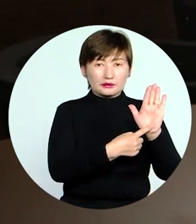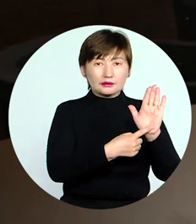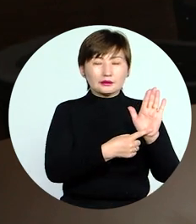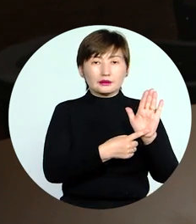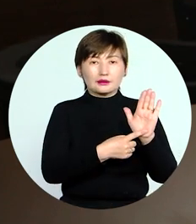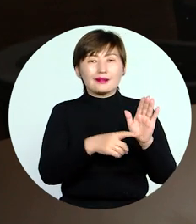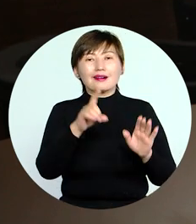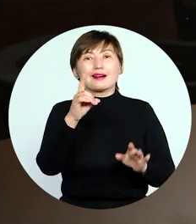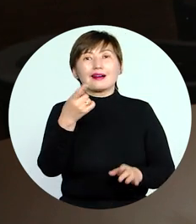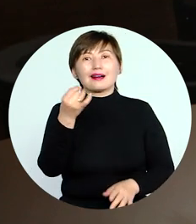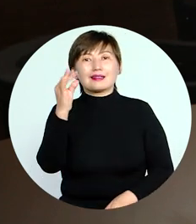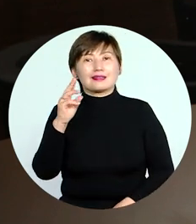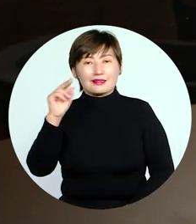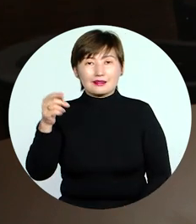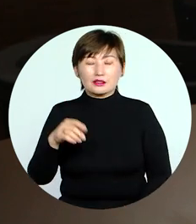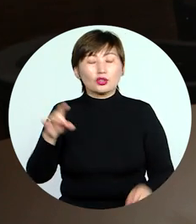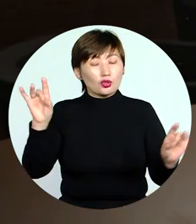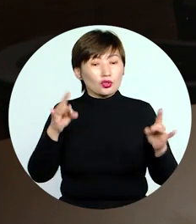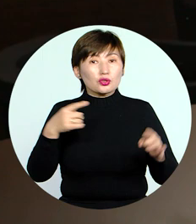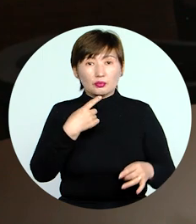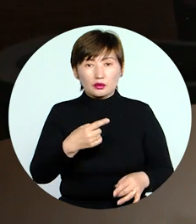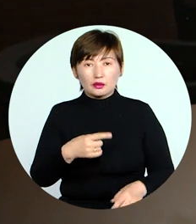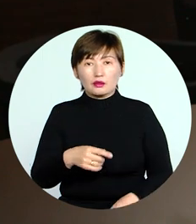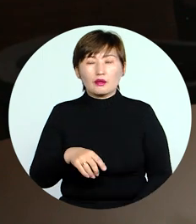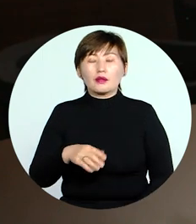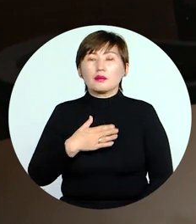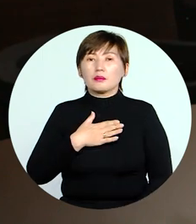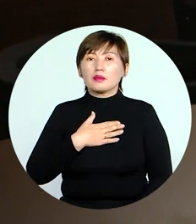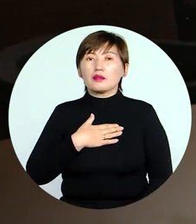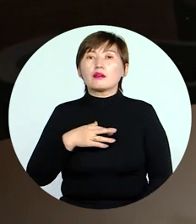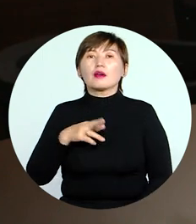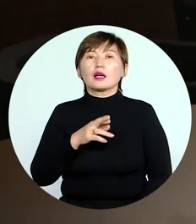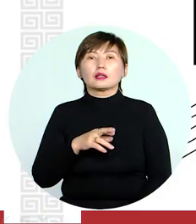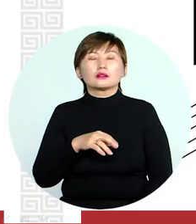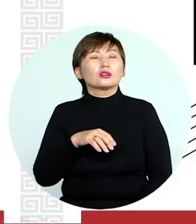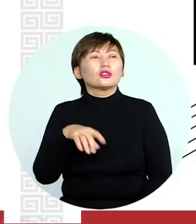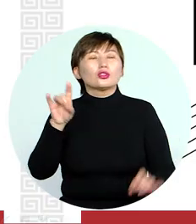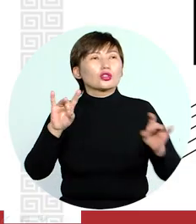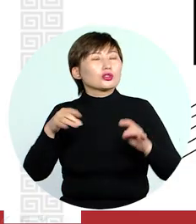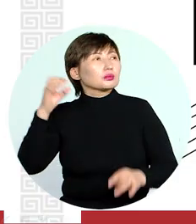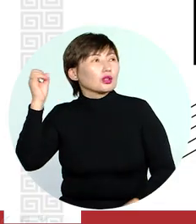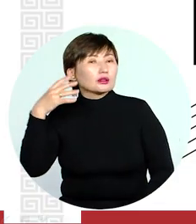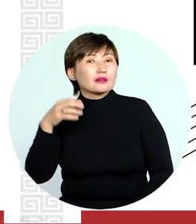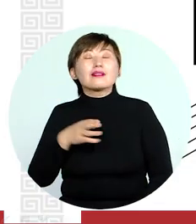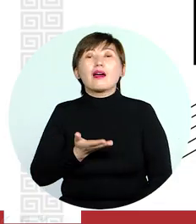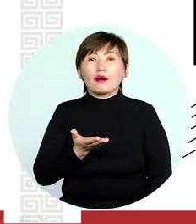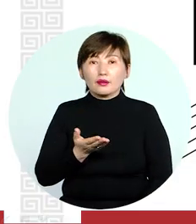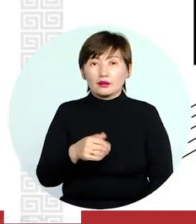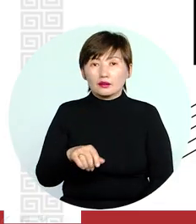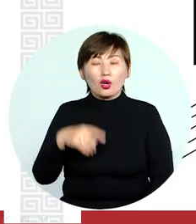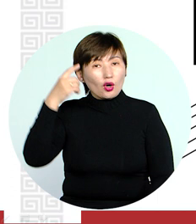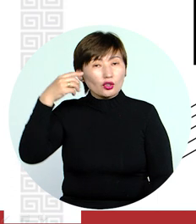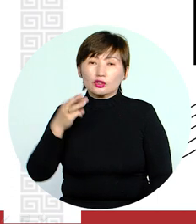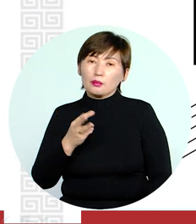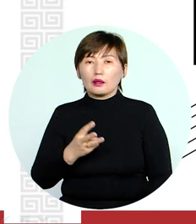хүн болгон бодож байгаа. Одоо хөгжим сонсоод би тэн дээр одоо ямар нэгэн эмоц гарах юм уу тэр байдлаас нь бол бас ойлгож